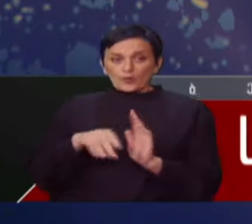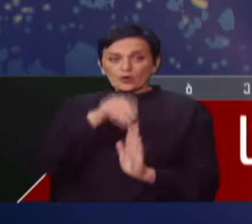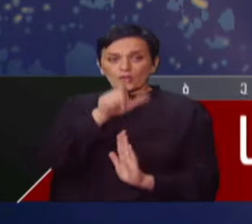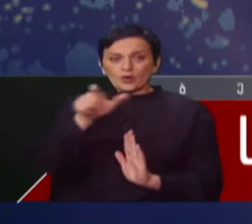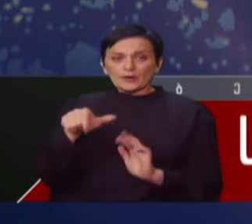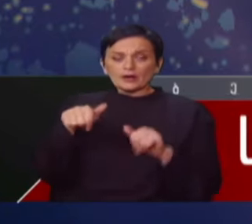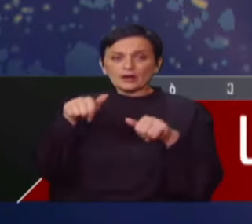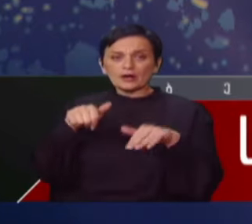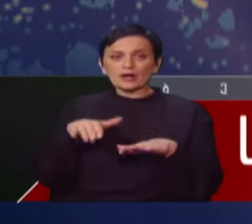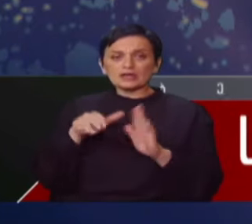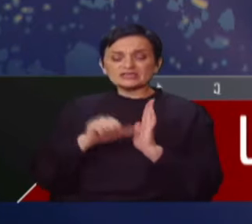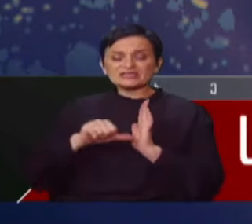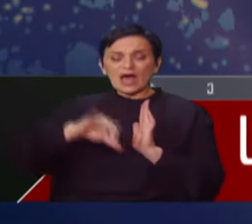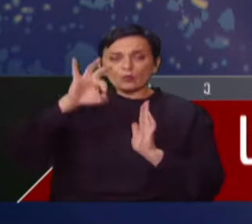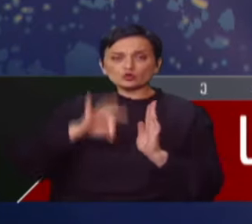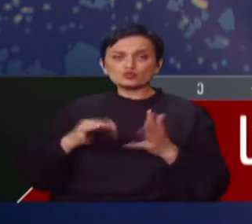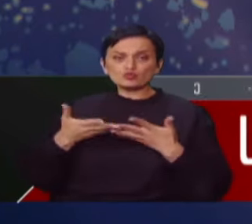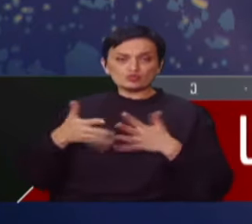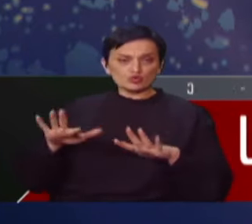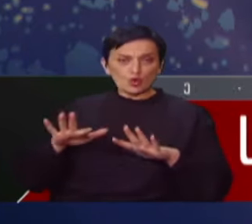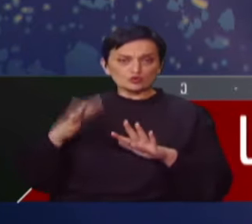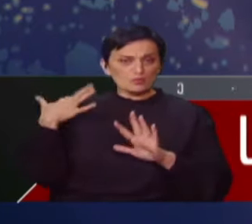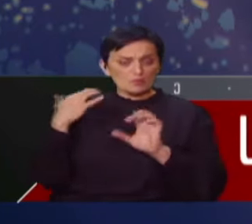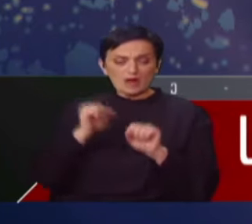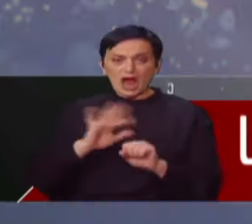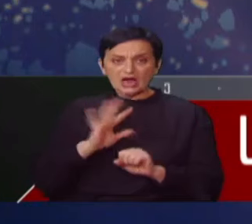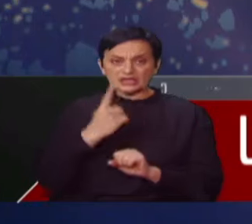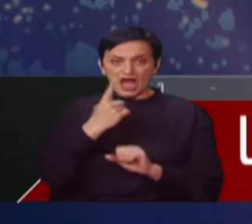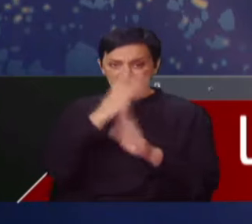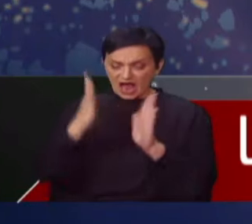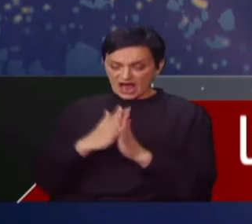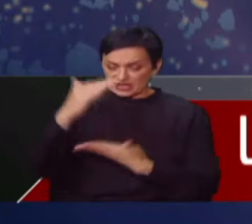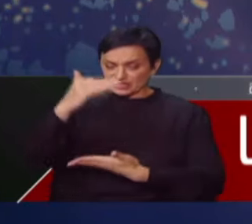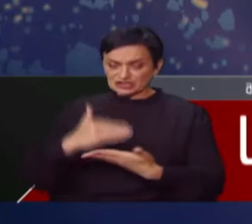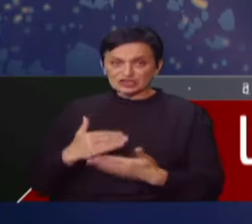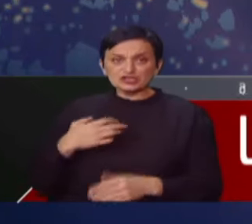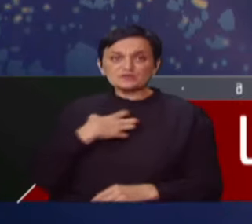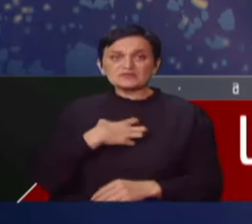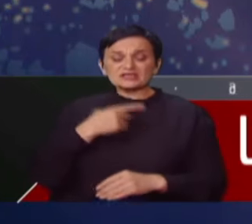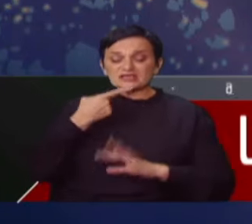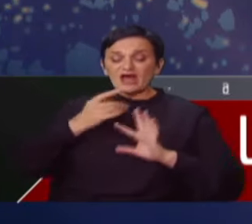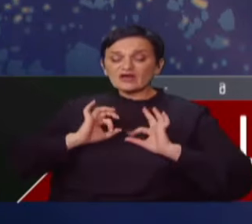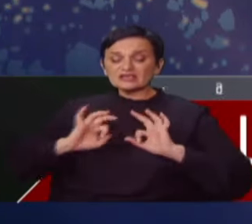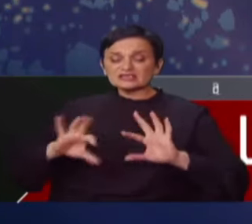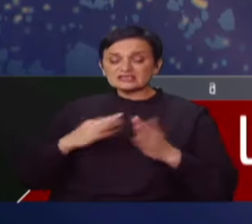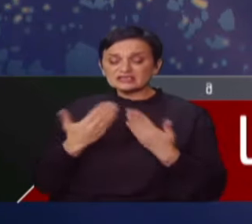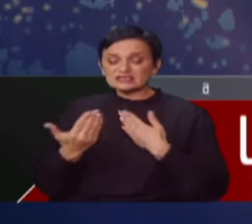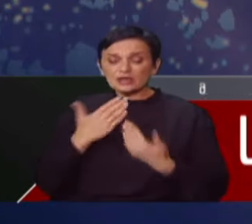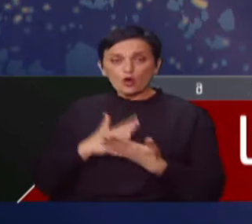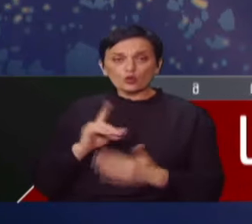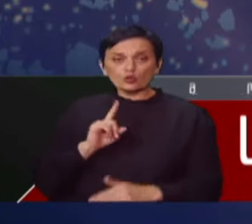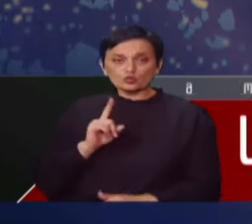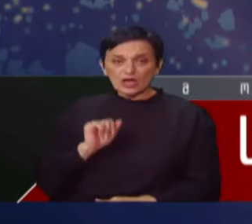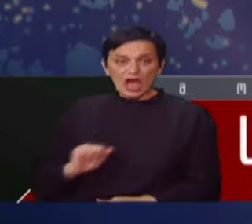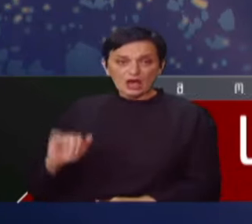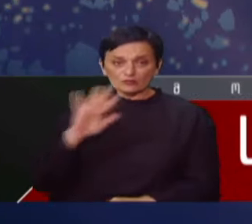და გადაწყვეტილი ამომრჩევლის 60%-ზე მეტი არ უჭერს ხალხს ერთიან სიას. მთავარი გზავნილი, კიდევ ერთხელ ვამბობ, არის ის, რომ